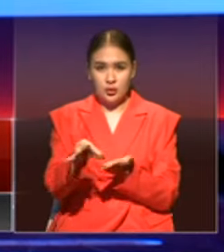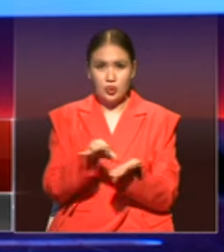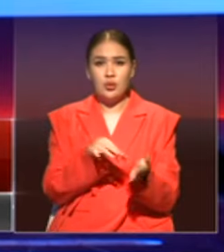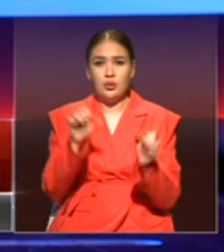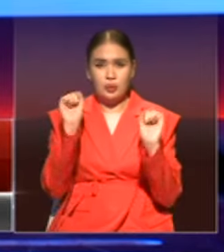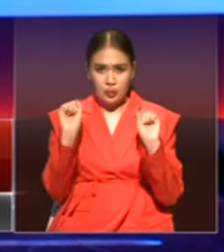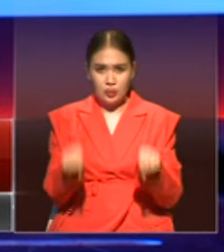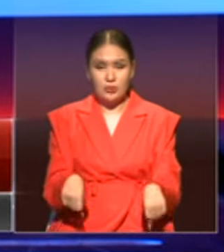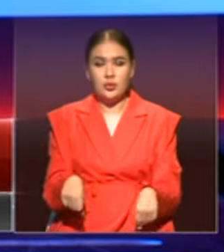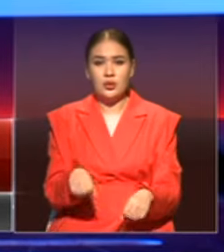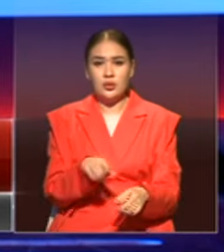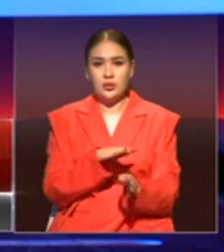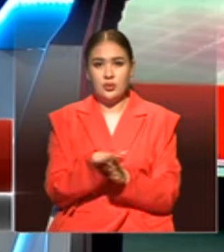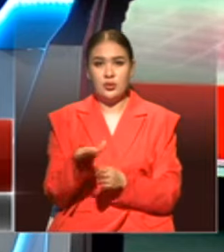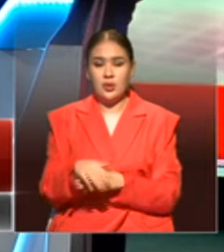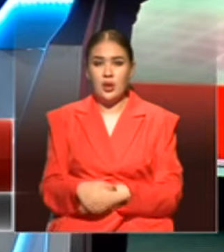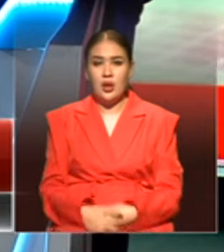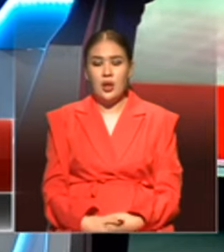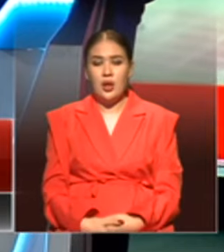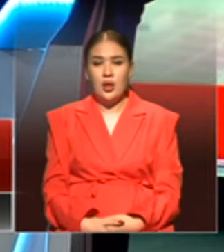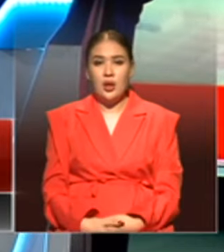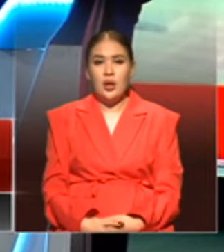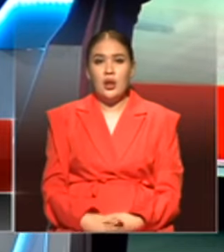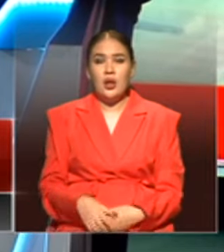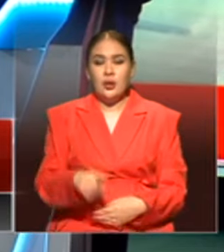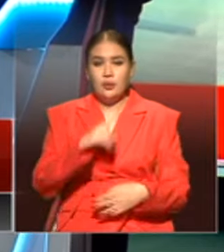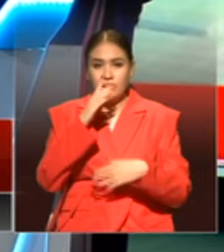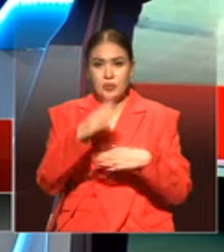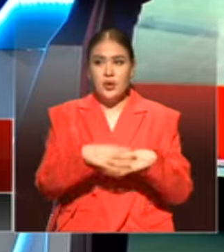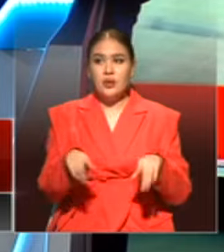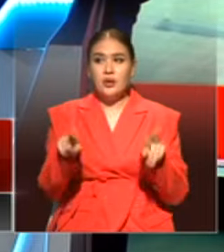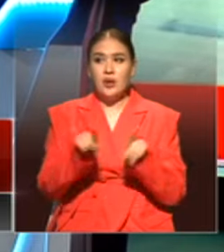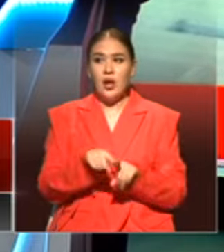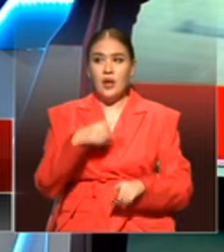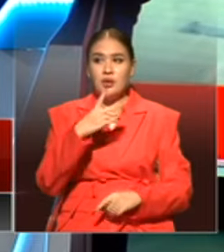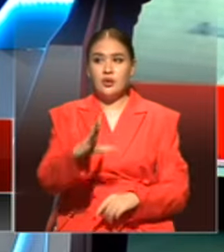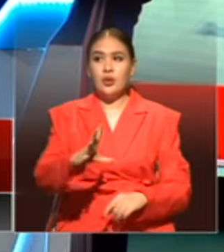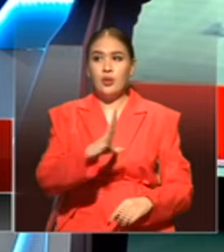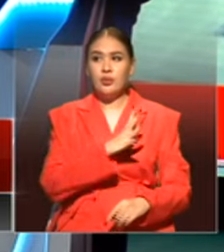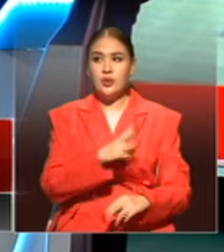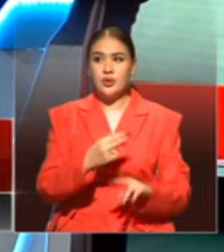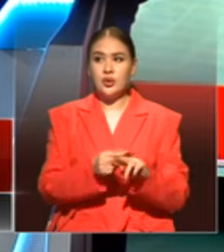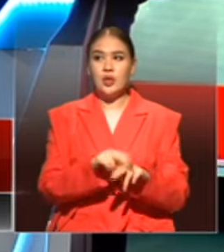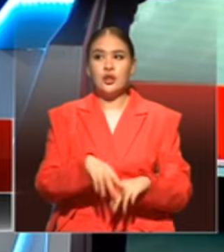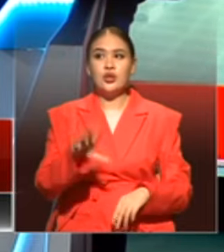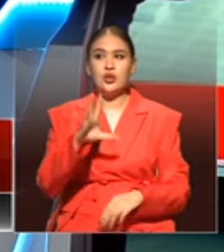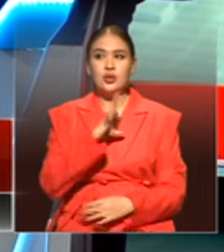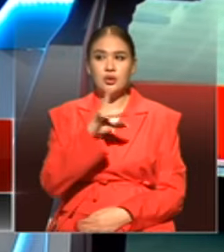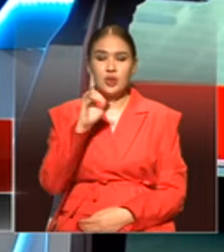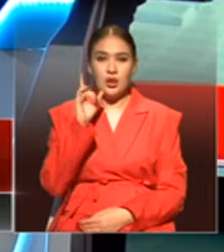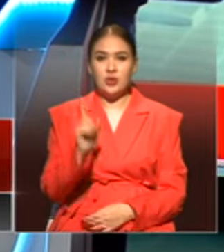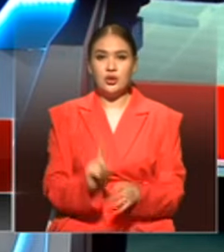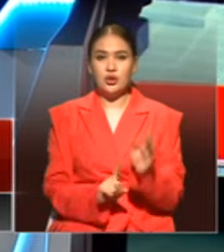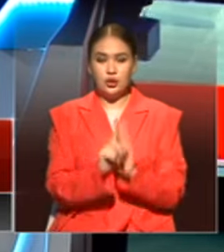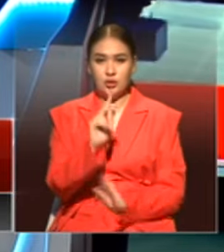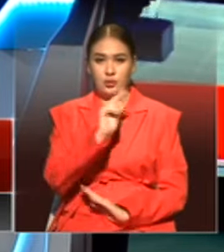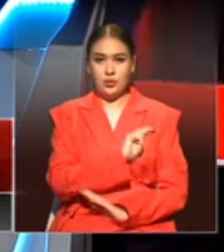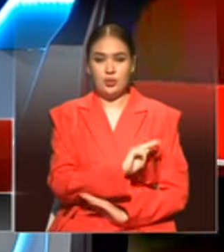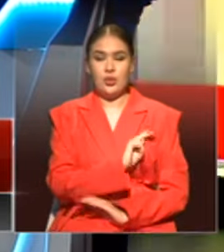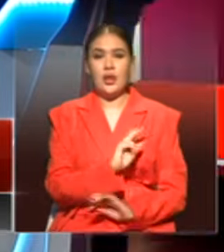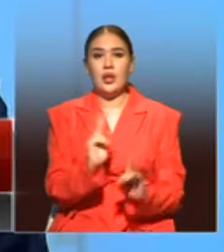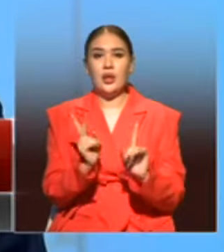Мысалға биылғы жылы жаңағыдай өзіміз айтып кеткен несиелендіру жасыл дамуда биыл жұмыс басталды және де